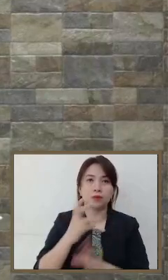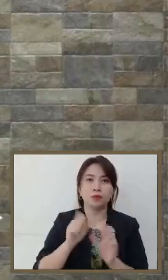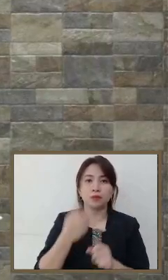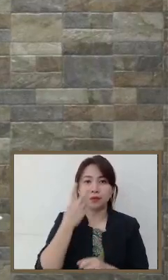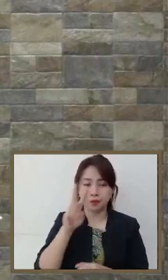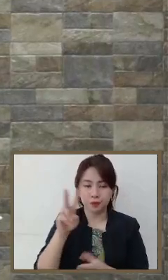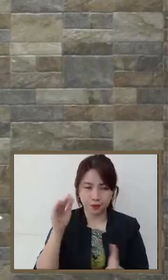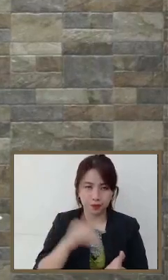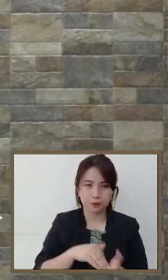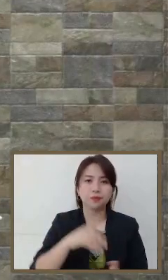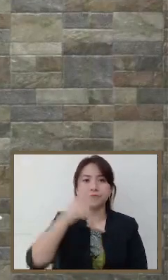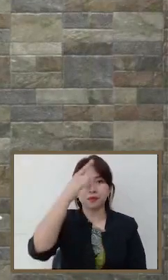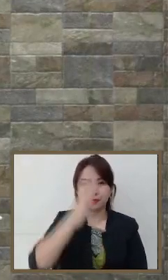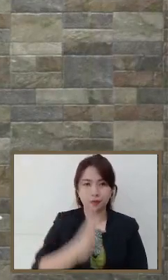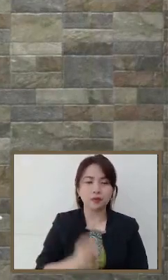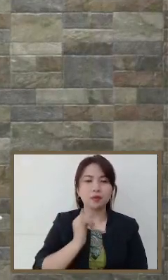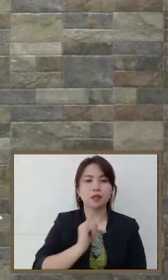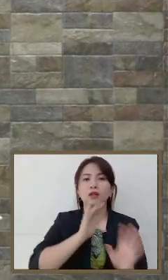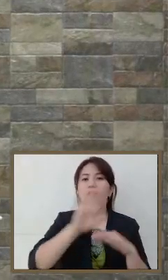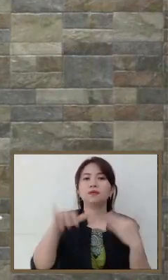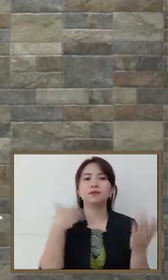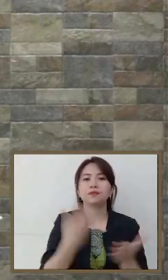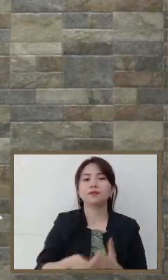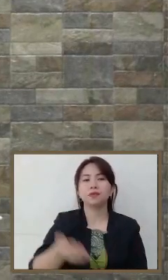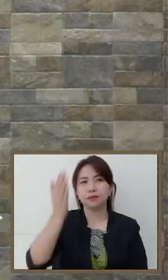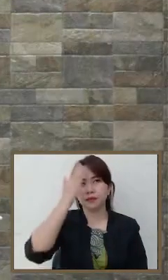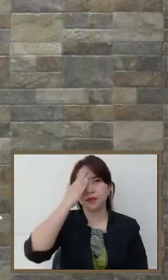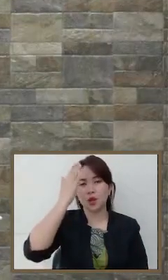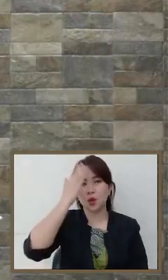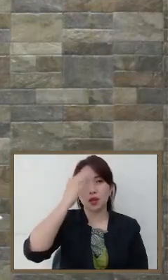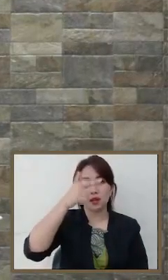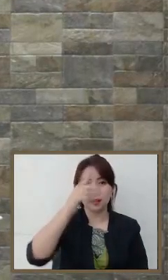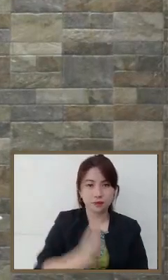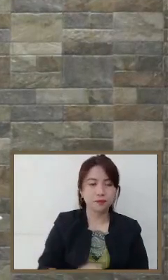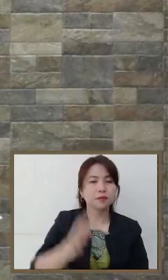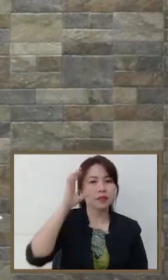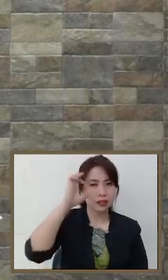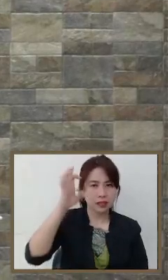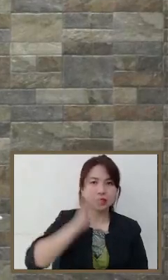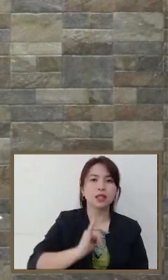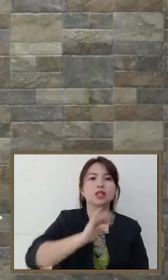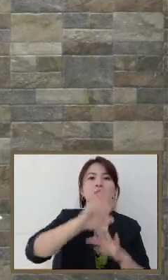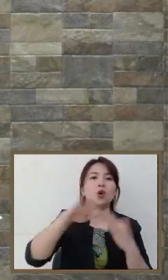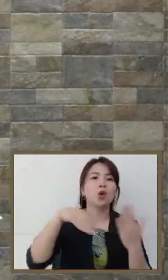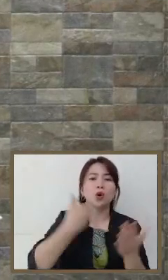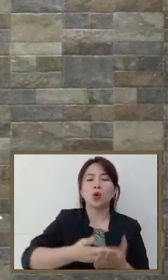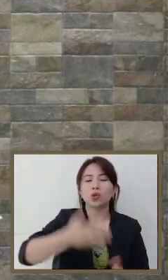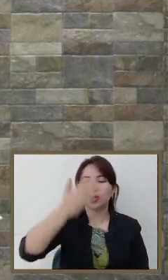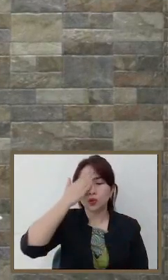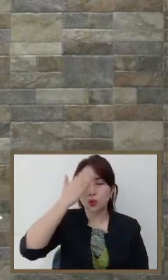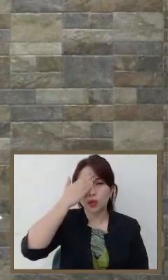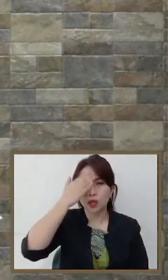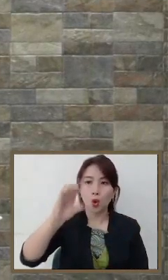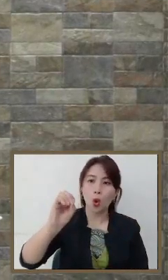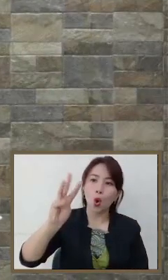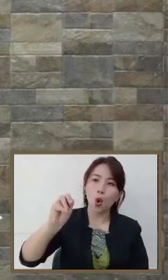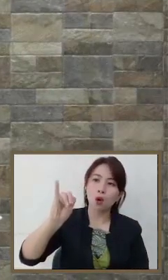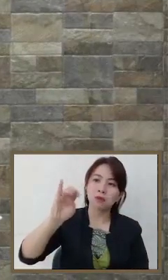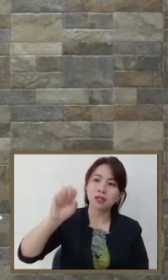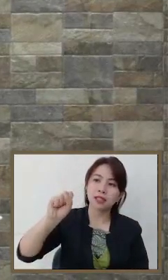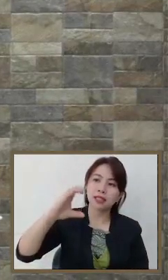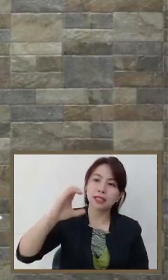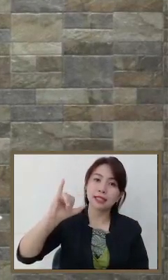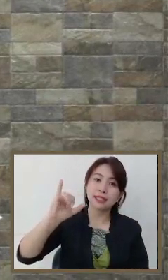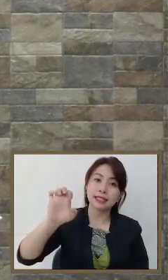is an omniscient God He is omniscient pag sinabing omniscient all